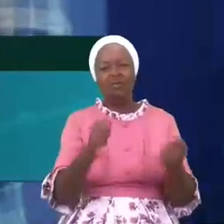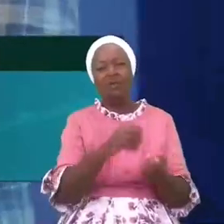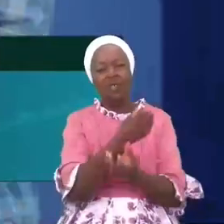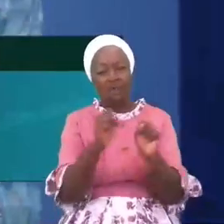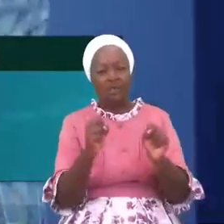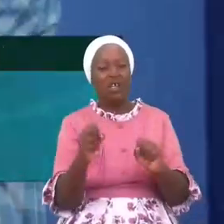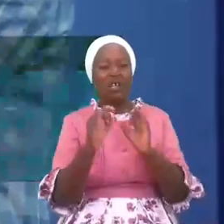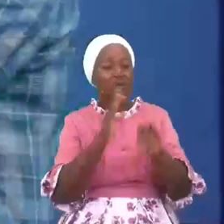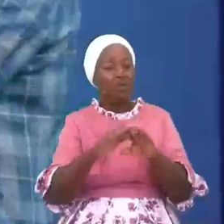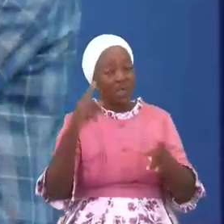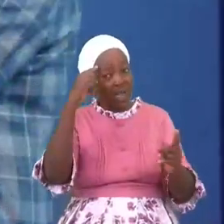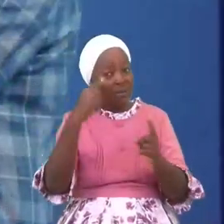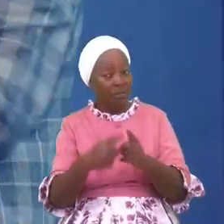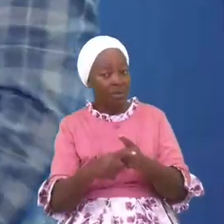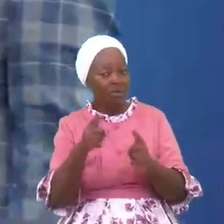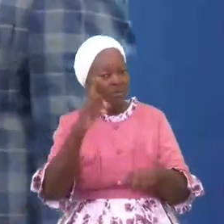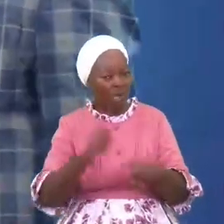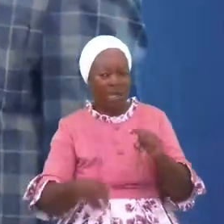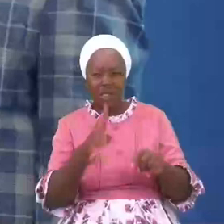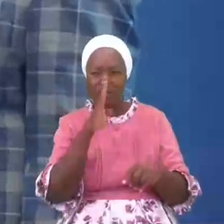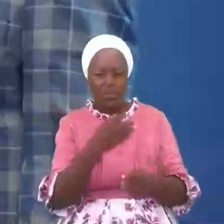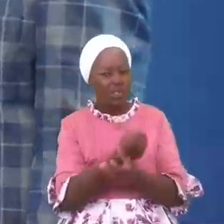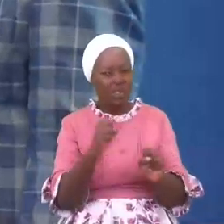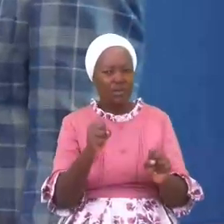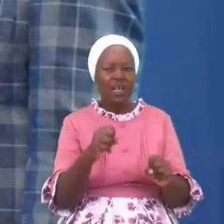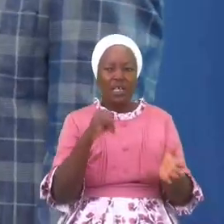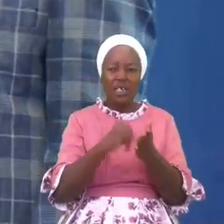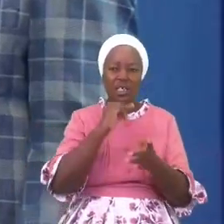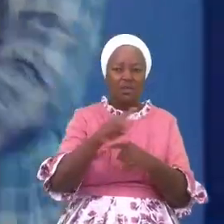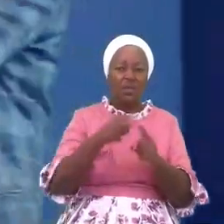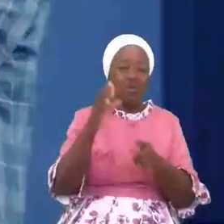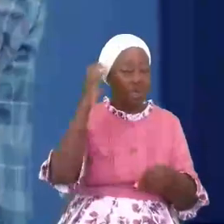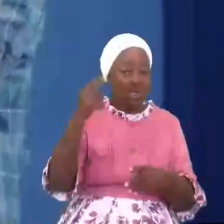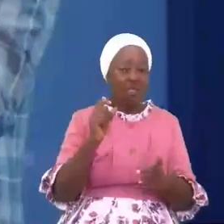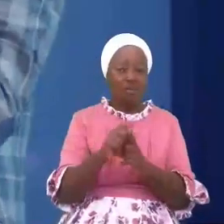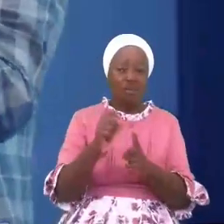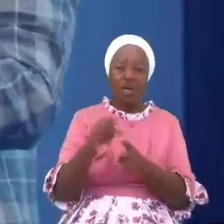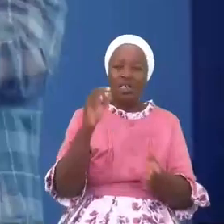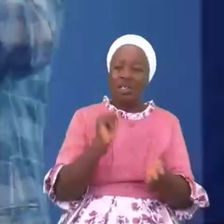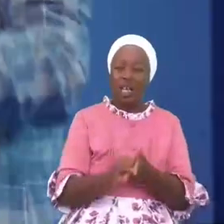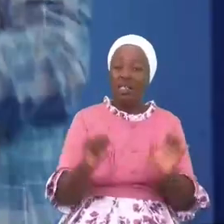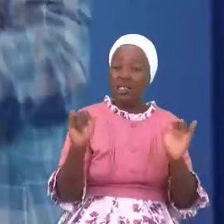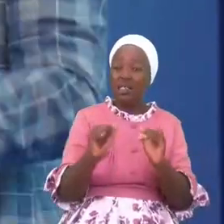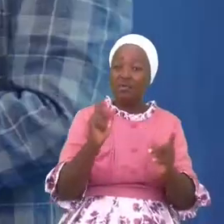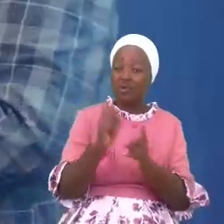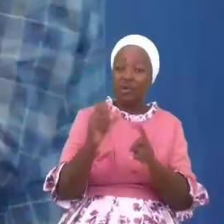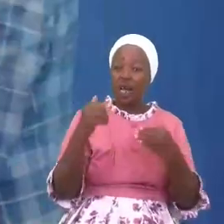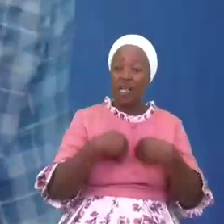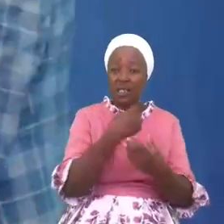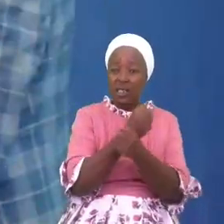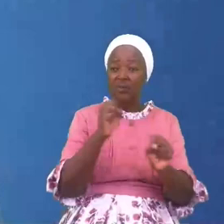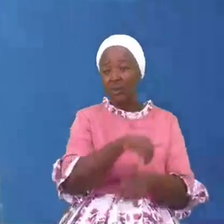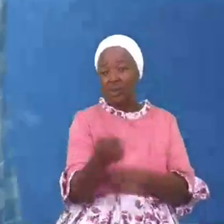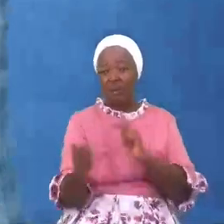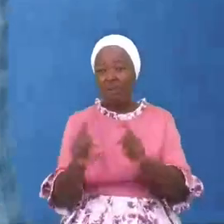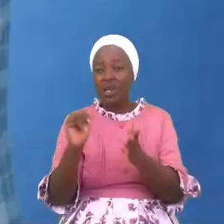au salut, si tu n'es pas d'accord, tu ne peux pas être sauvé. C'est lorsque tu entends la parole. Cette même parole a sauvé d'autres.